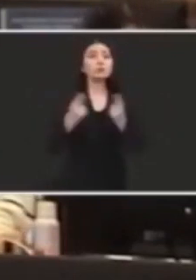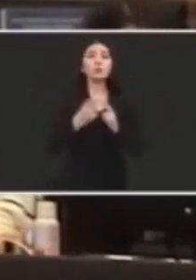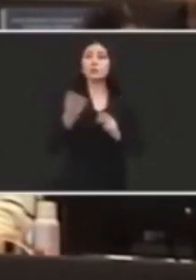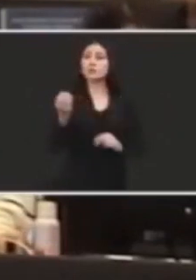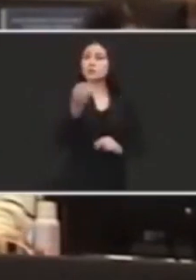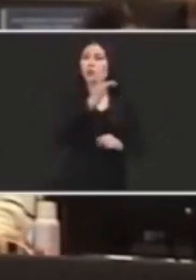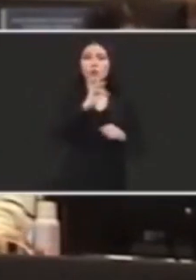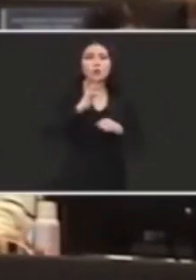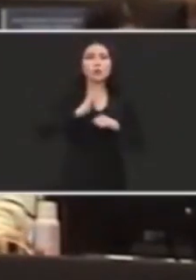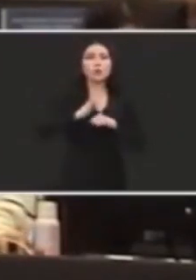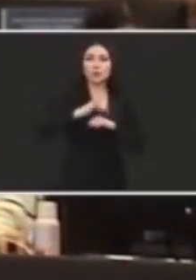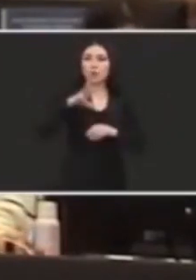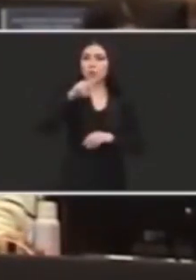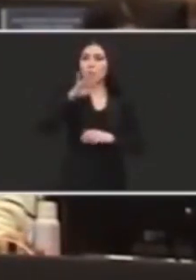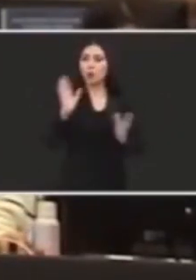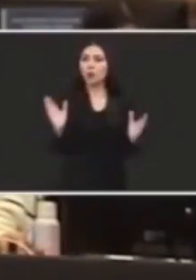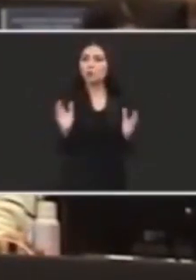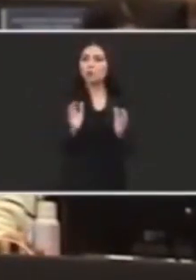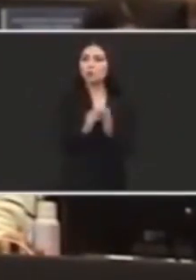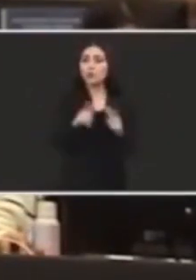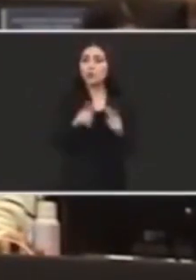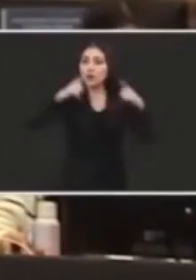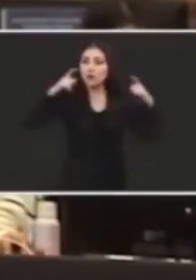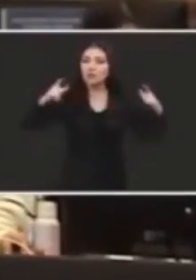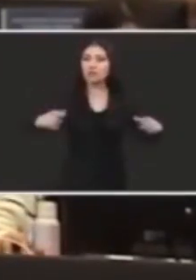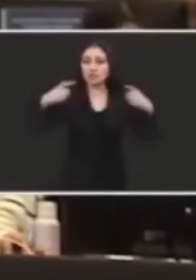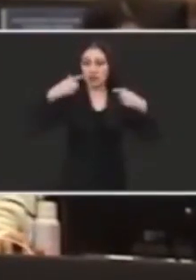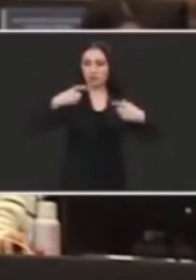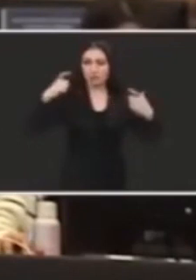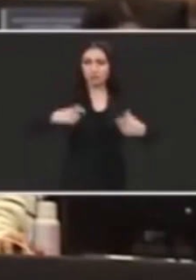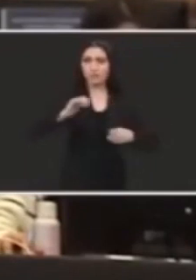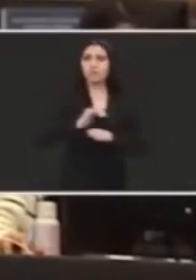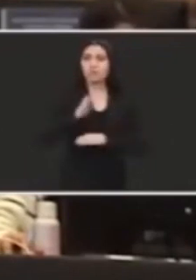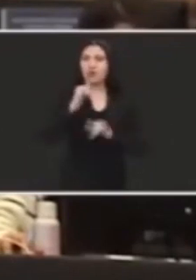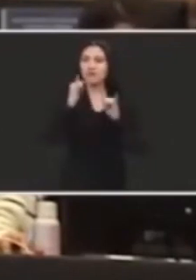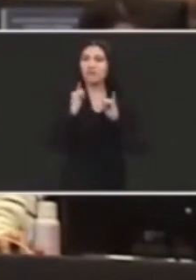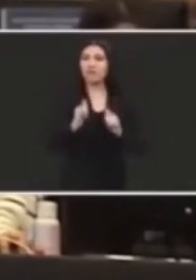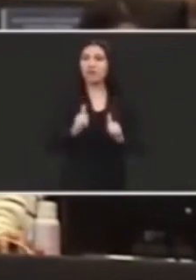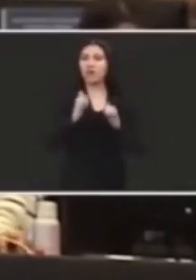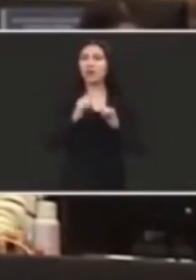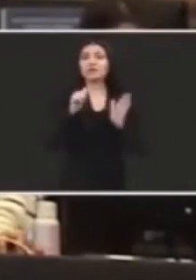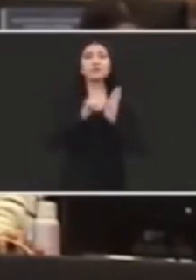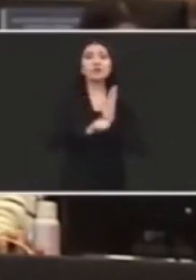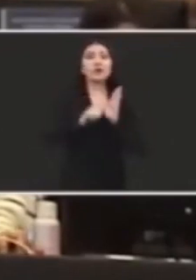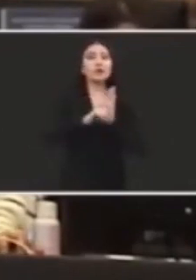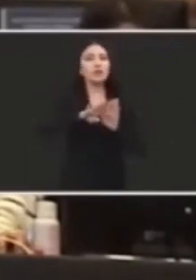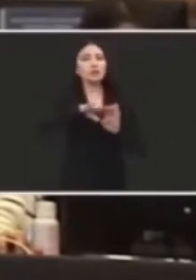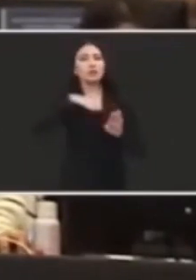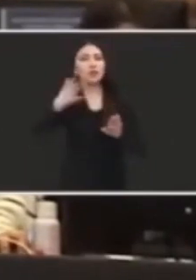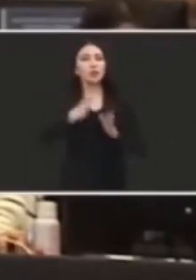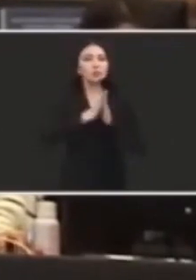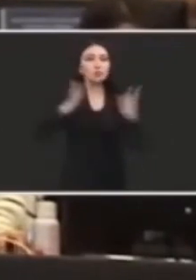bedellerle bunu gördük. Çok pahalı, çok yüksek bedelle bunu tecrübe ettik. Bunu böyle yapmamıza gerek